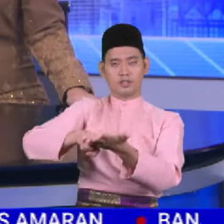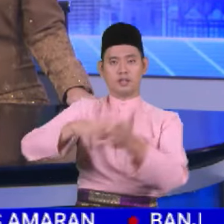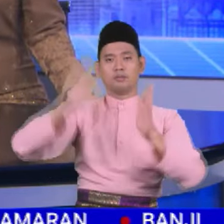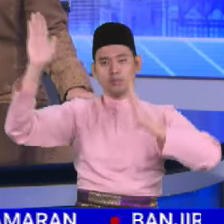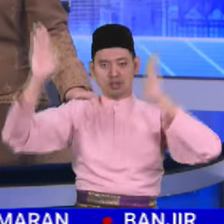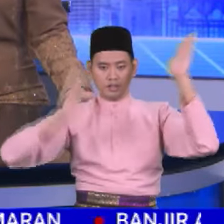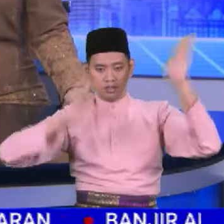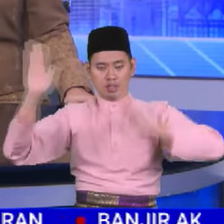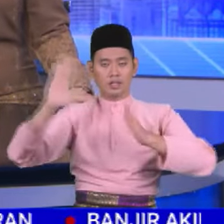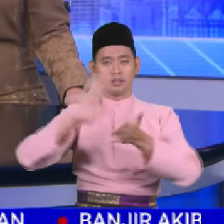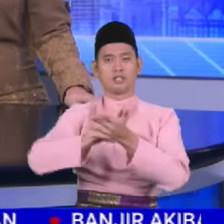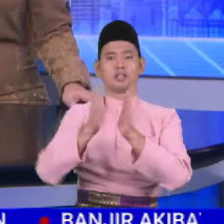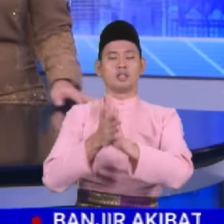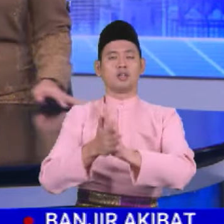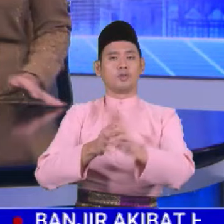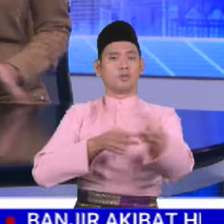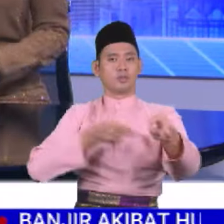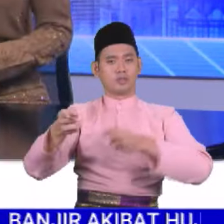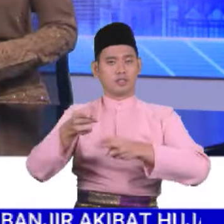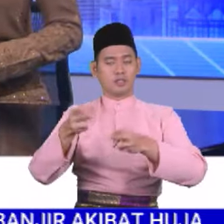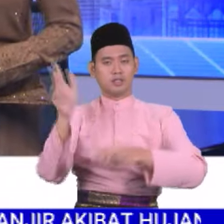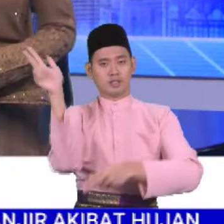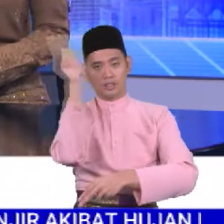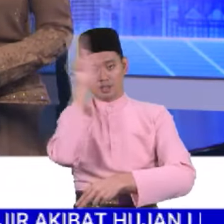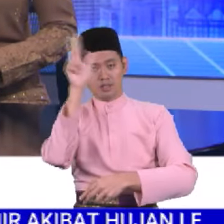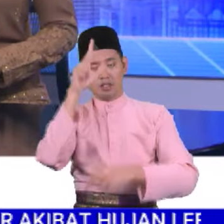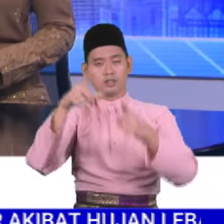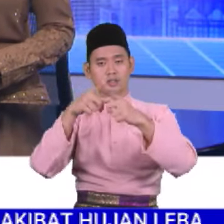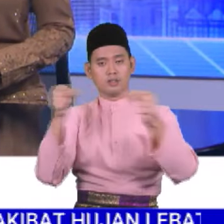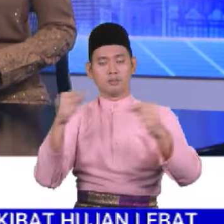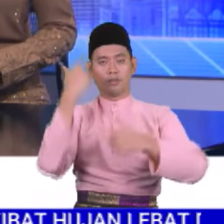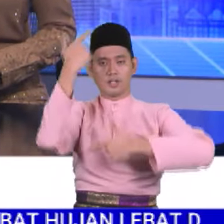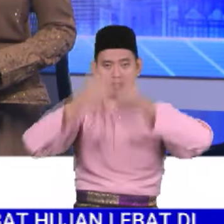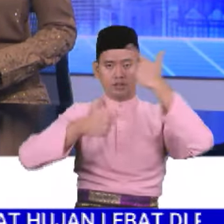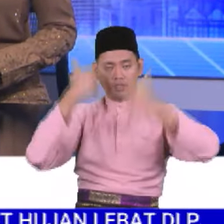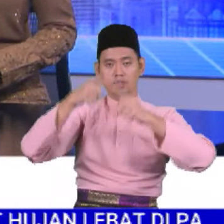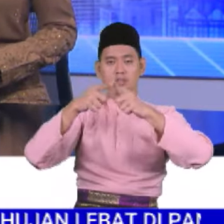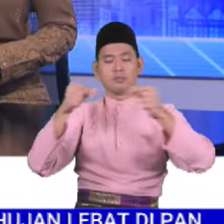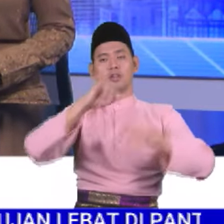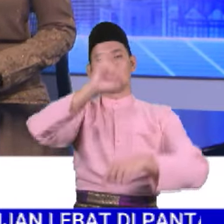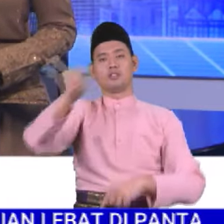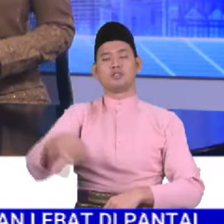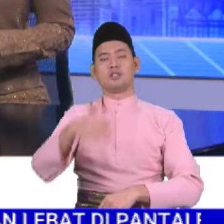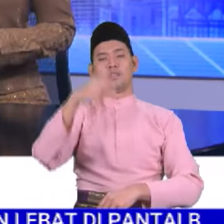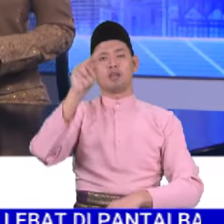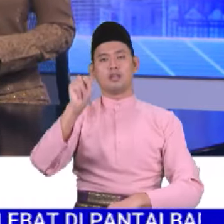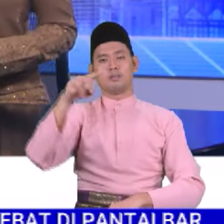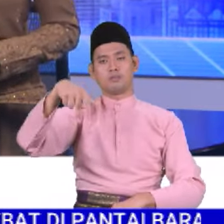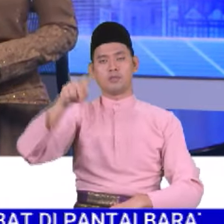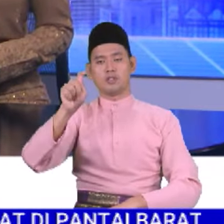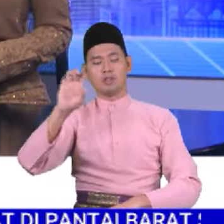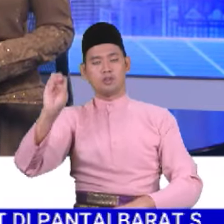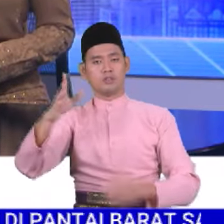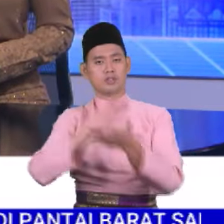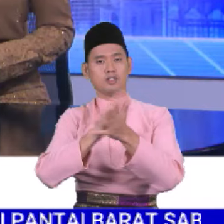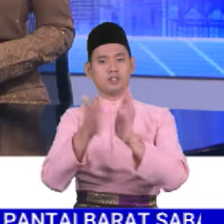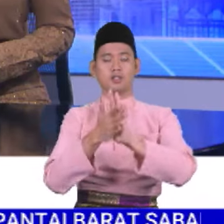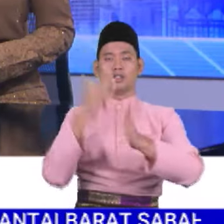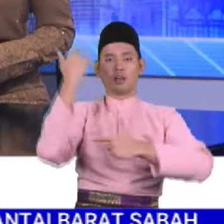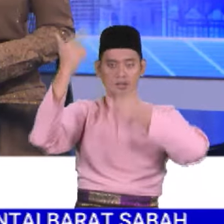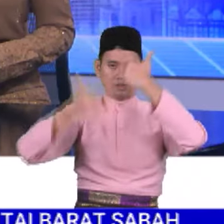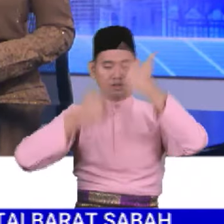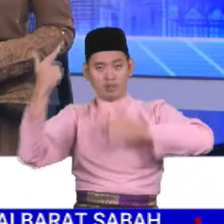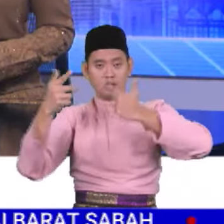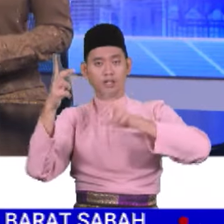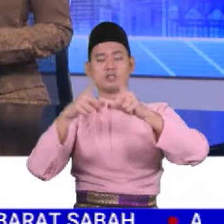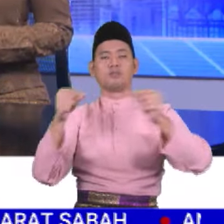itu, usaha agensi kerajaan Jepun iaitu Organisasi Pelancongan Kebangsaan Jepun JNTO menganjurkan Japan Travel Fair